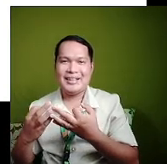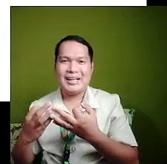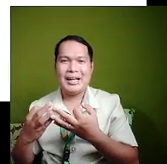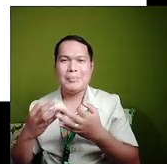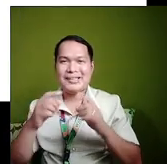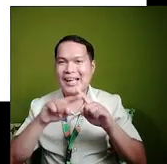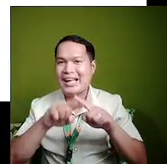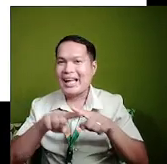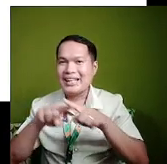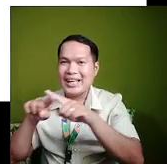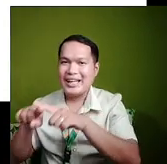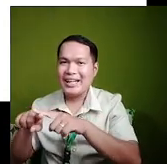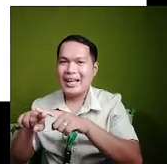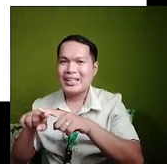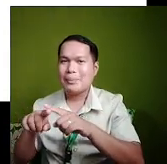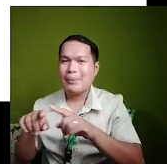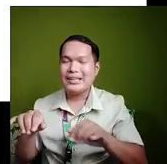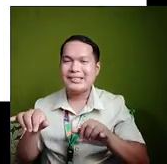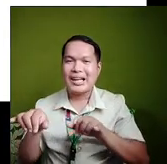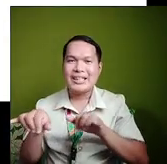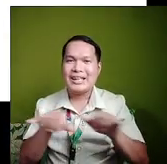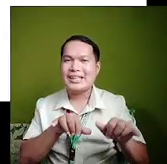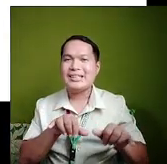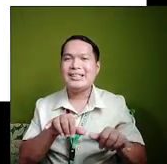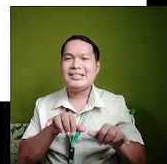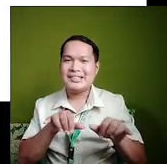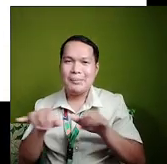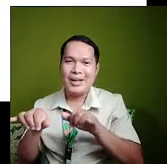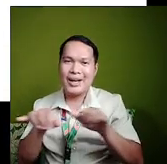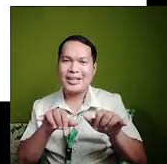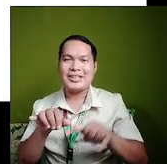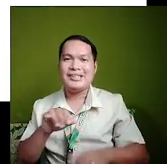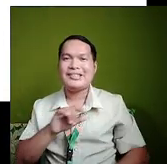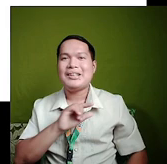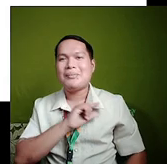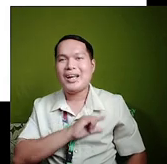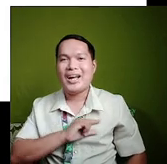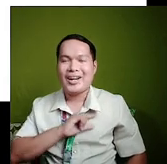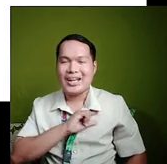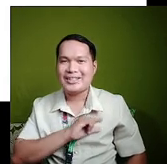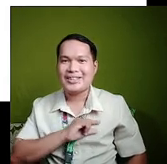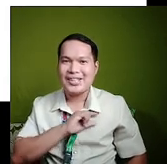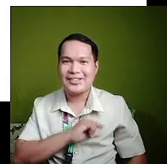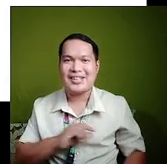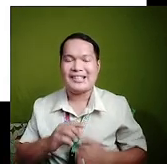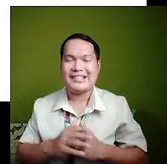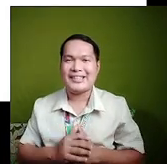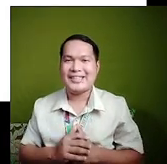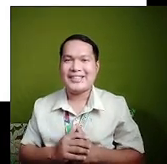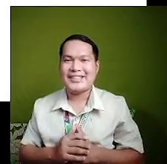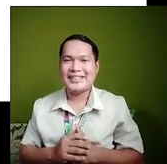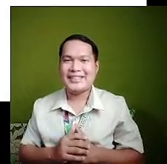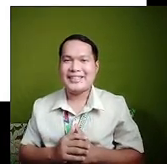Ang basihan natin ay depende sa kanilang similarities ng mga characteristics.